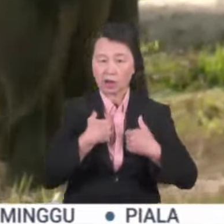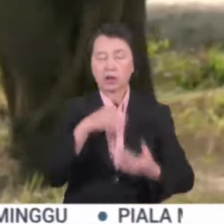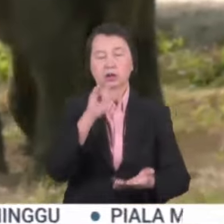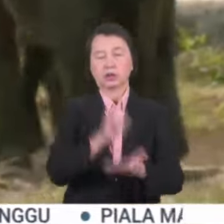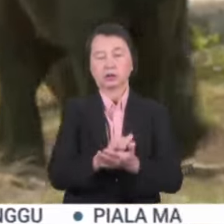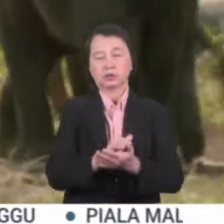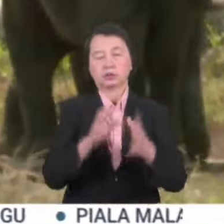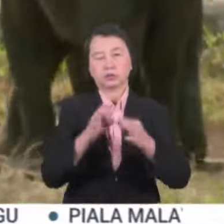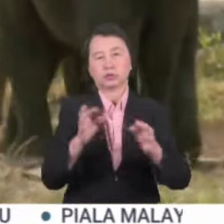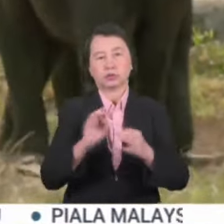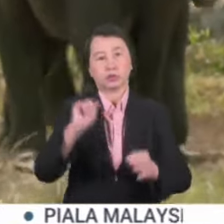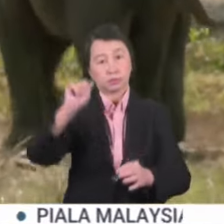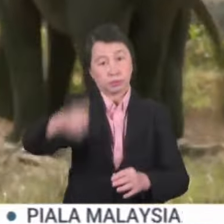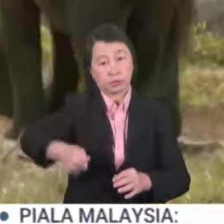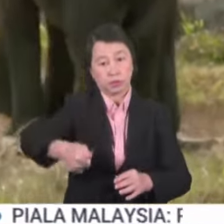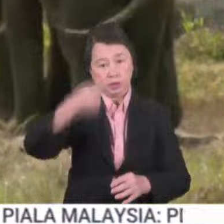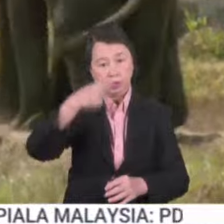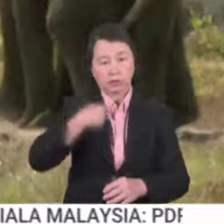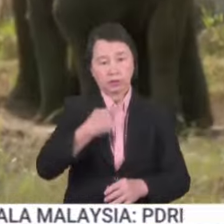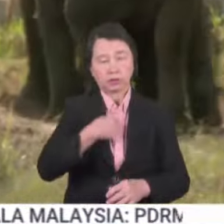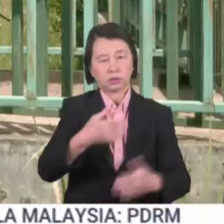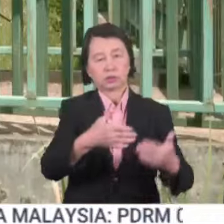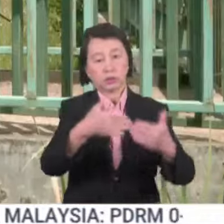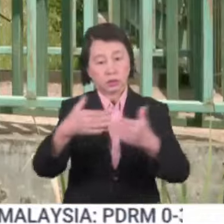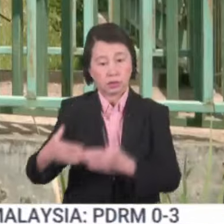Ikuti siri kedua esok untuk kisah